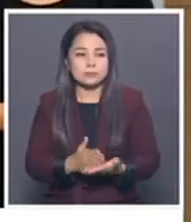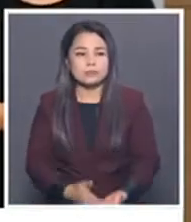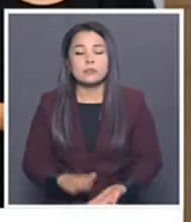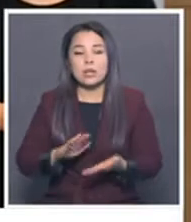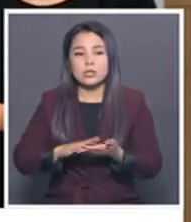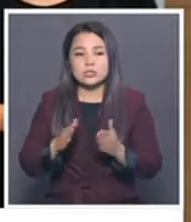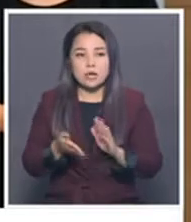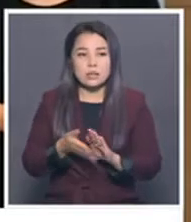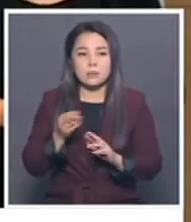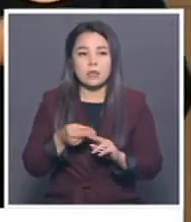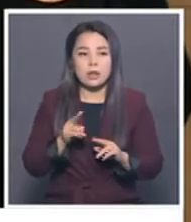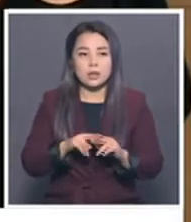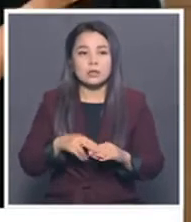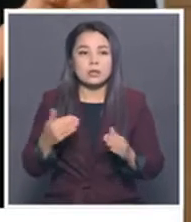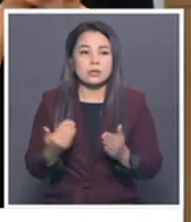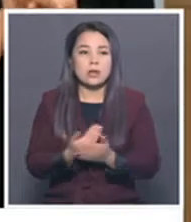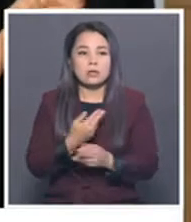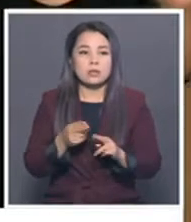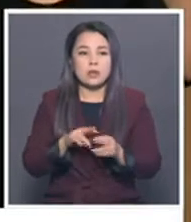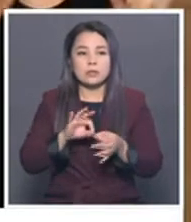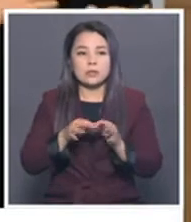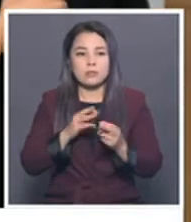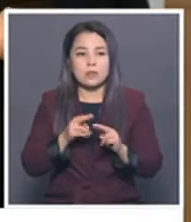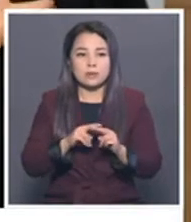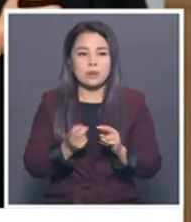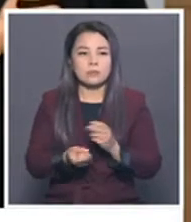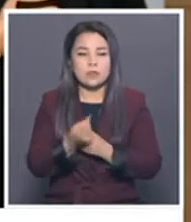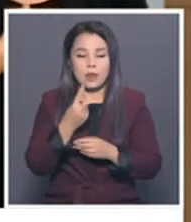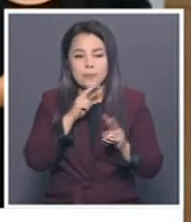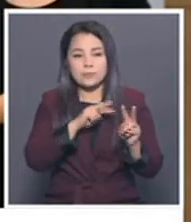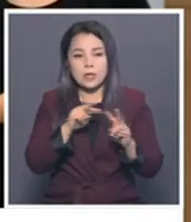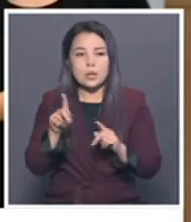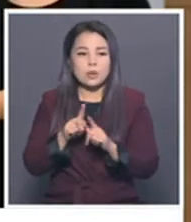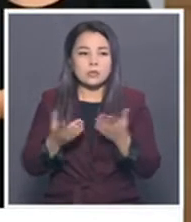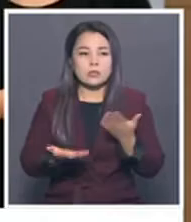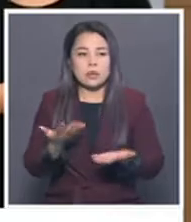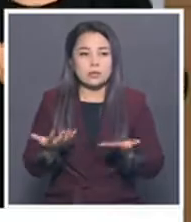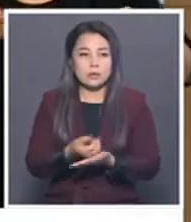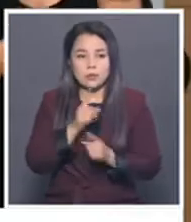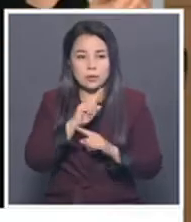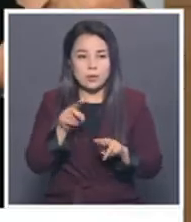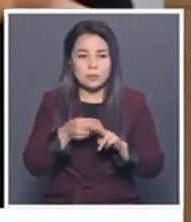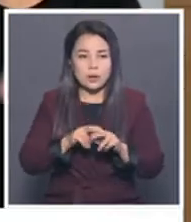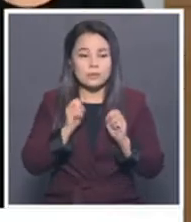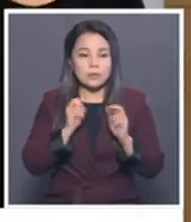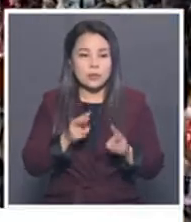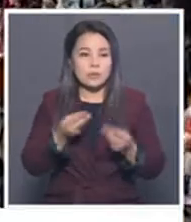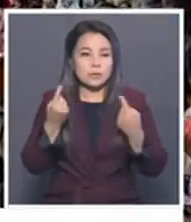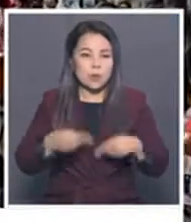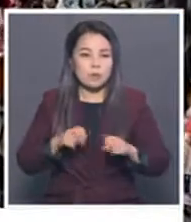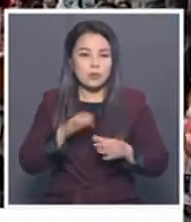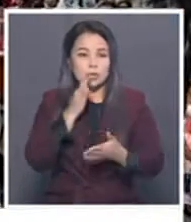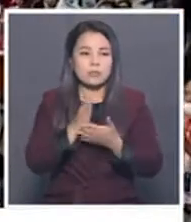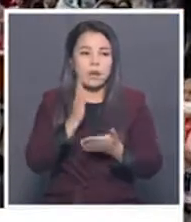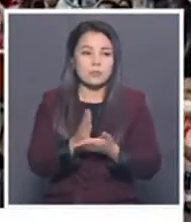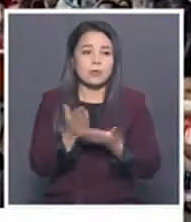Жағдай эпидемияның жаңа толқынының нышанын байқатып отыр. Егер оны бақылау қалмасақ, вирус кең тарап, қауіпті жағдайға душар боламыз.